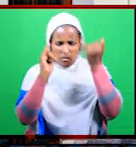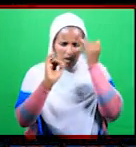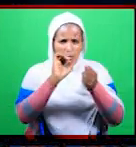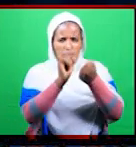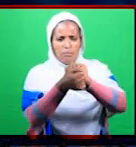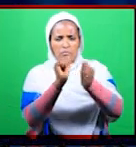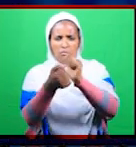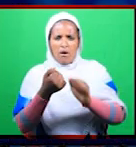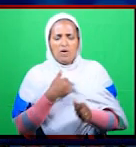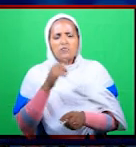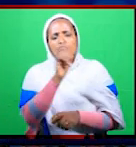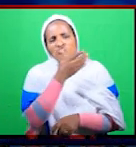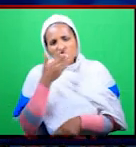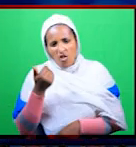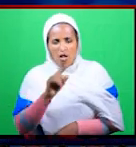ላድርግ?